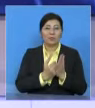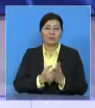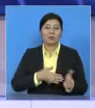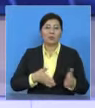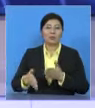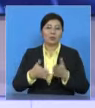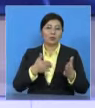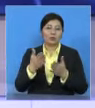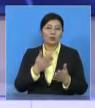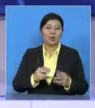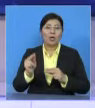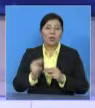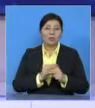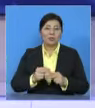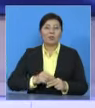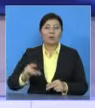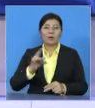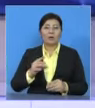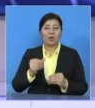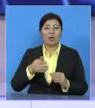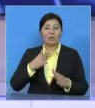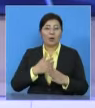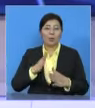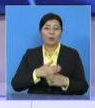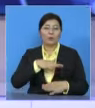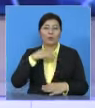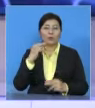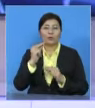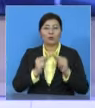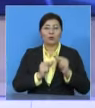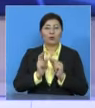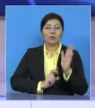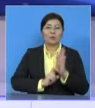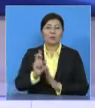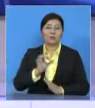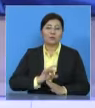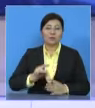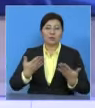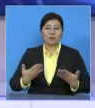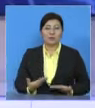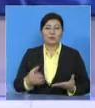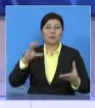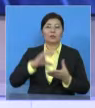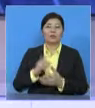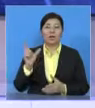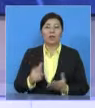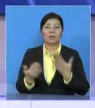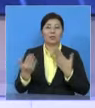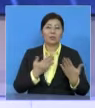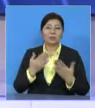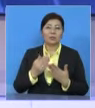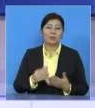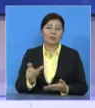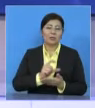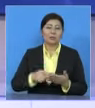түсті. Аудандық бюджеттен қаржы бөлініп көптеген құрылыс басталған. Өлкедегі тыныс-тіршілікпен танысып, халықпен тілдесіп келген